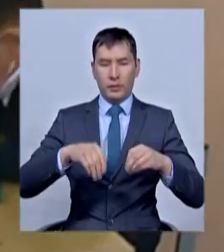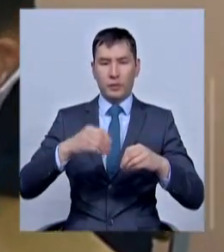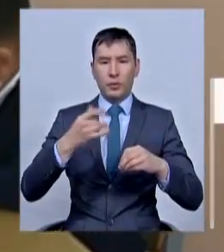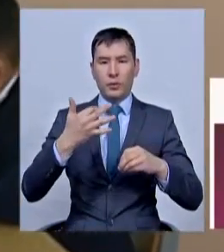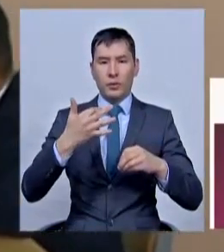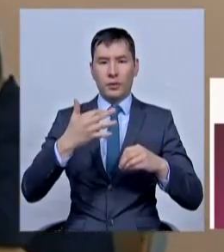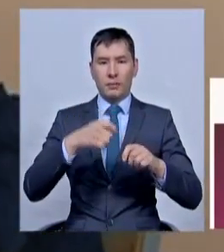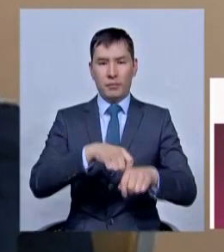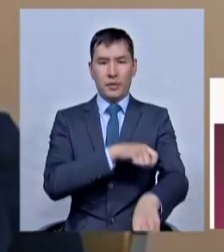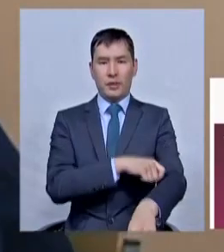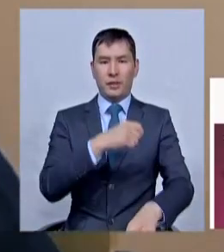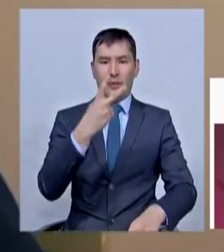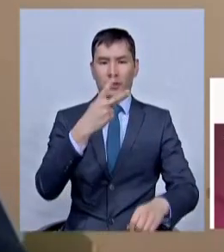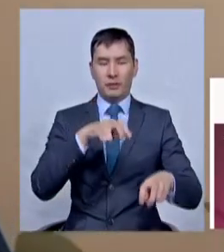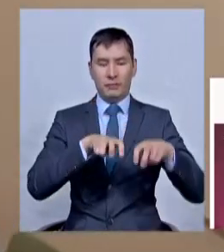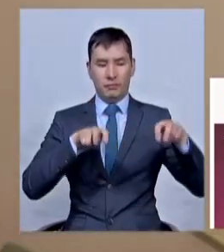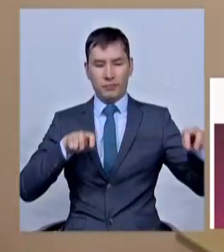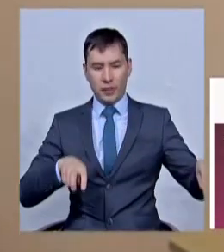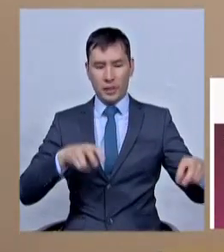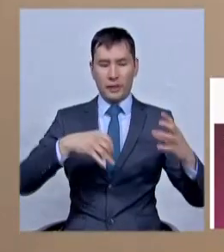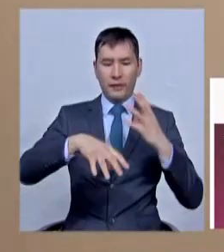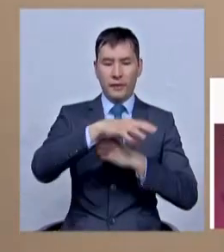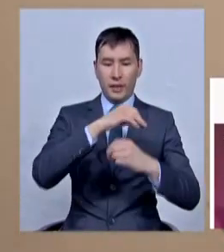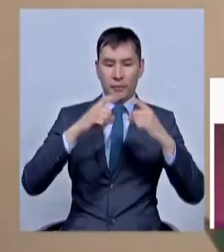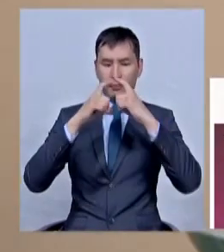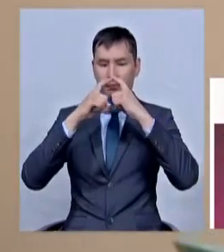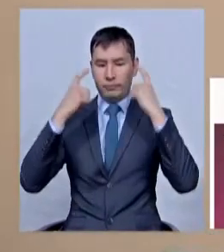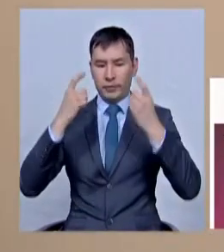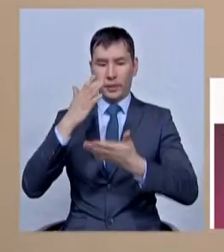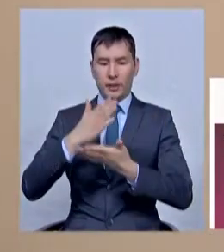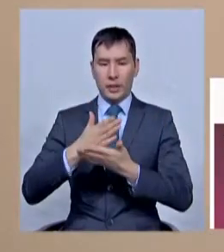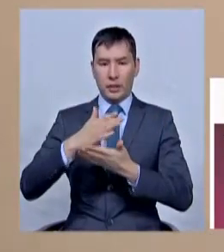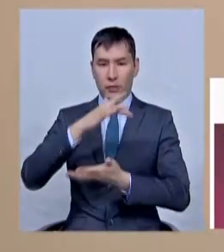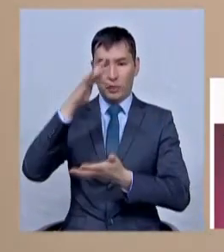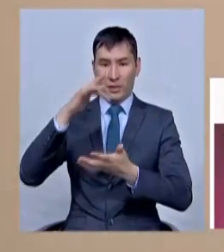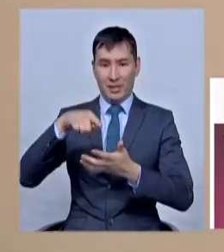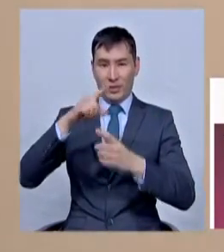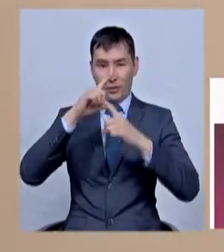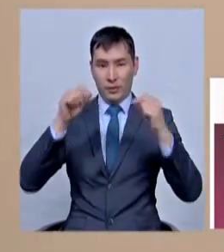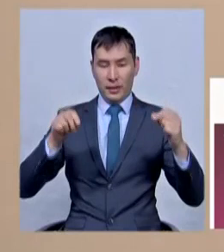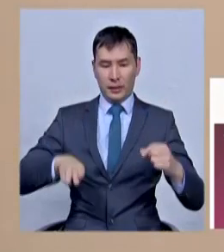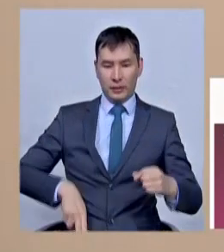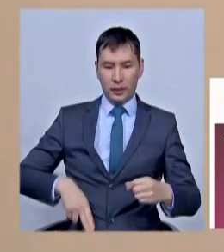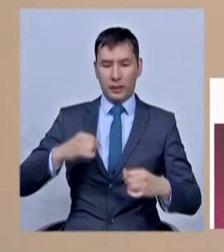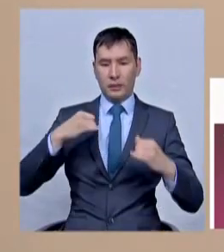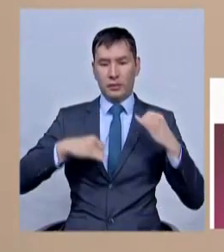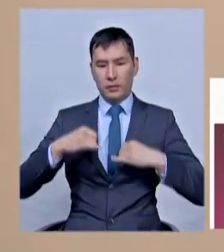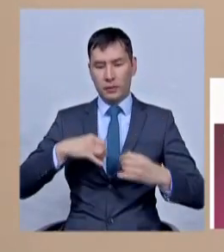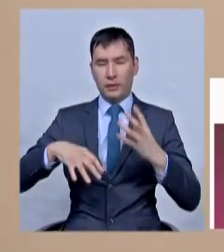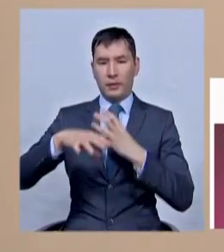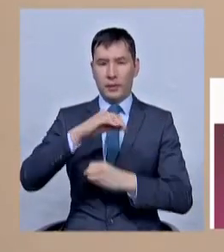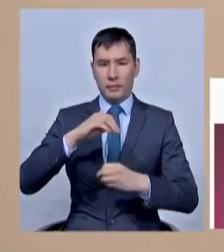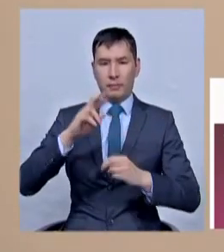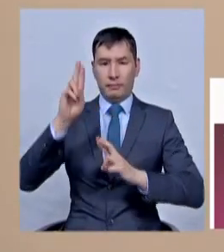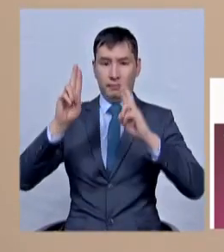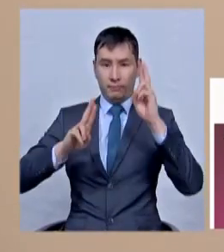ескерілген, оқушылардың барлығы бетперде таққан. Демек, мектеп басшылығы, мұғалімдер, оқушылардың өздері де бекітілген